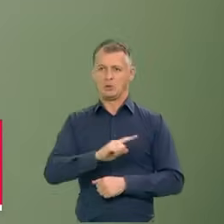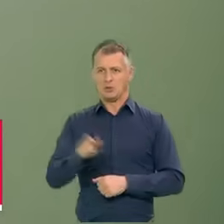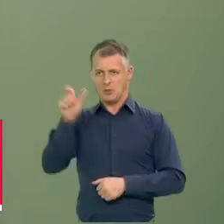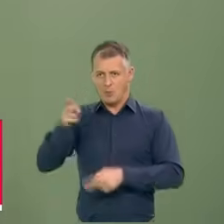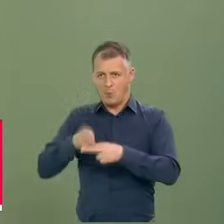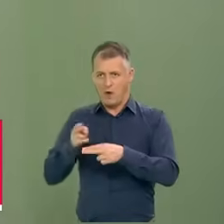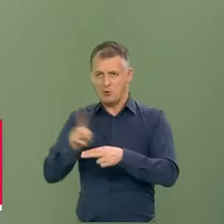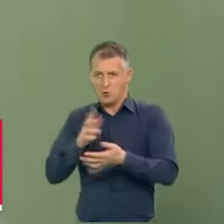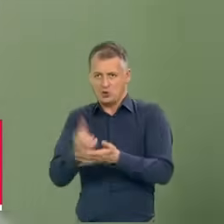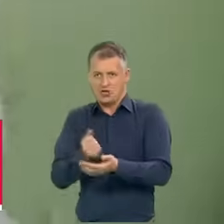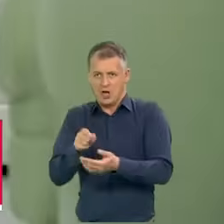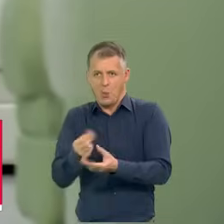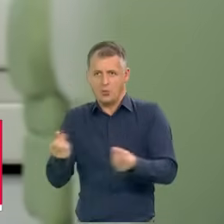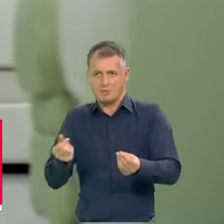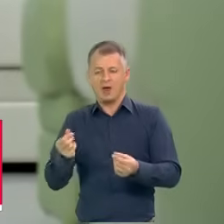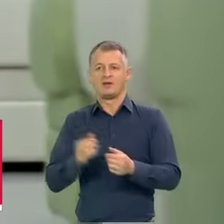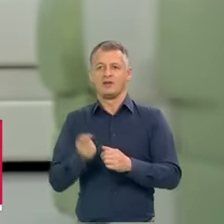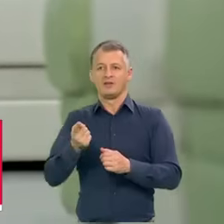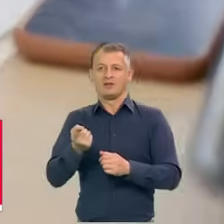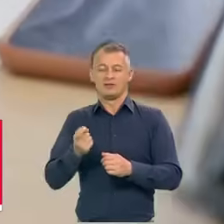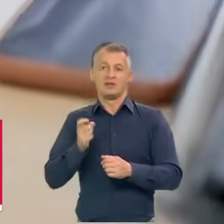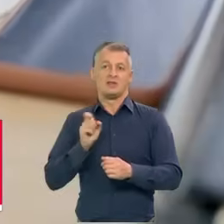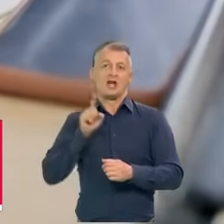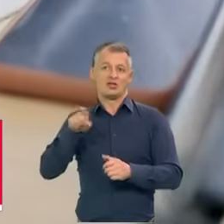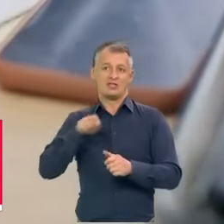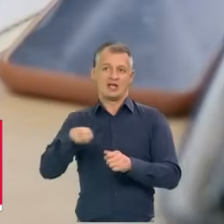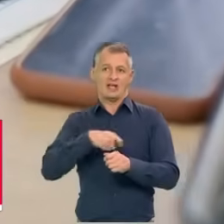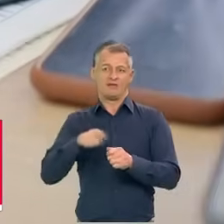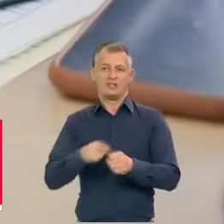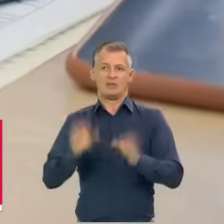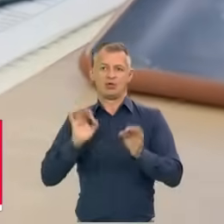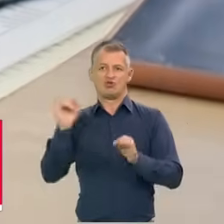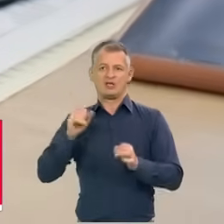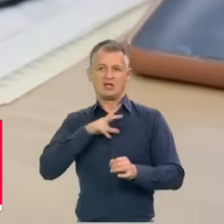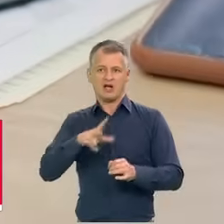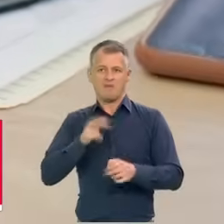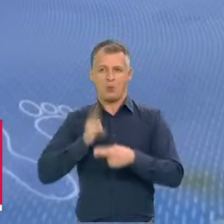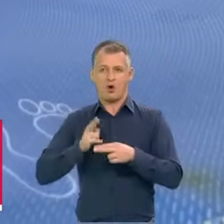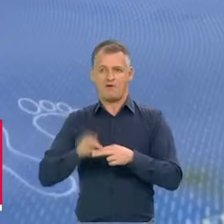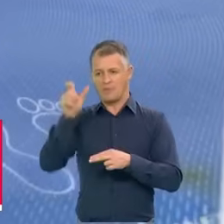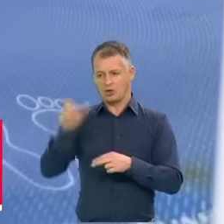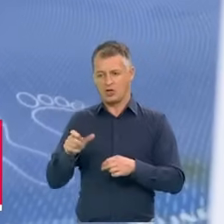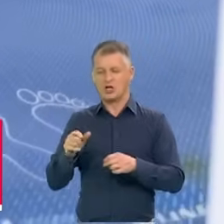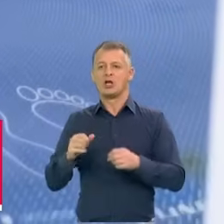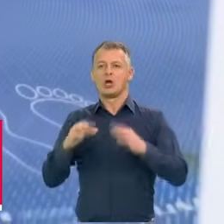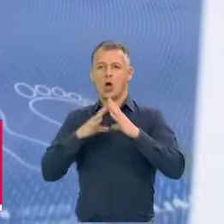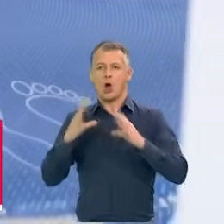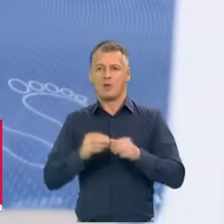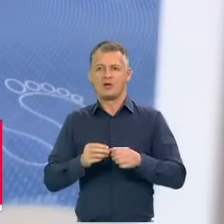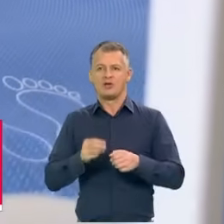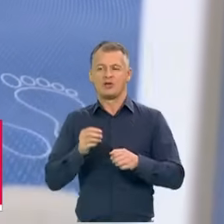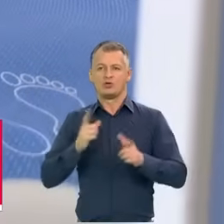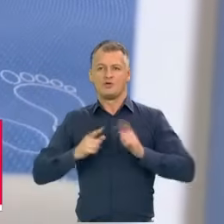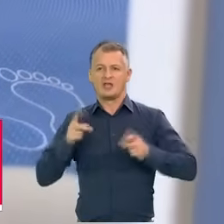câștiga atât de multe de pe urma acestei rectificări mai ales cei grav bolnavi românii care suferă de cancer au fost anunțați de două